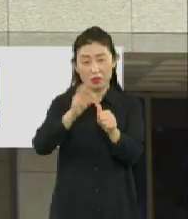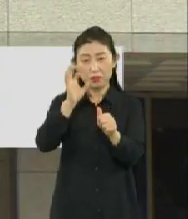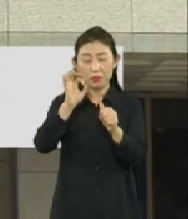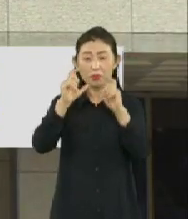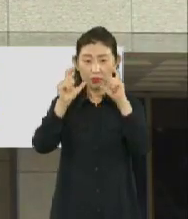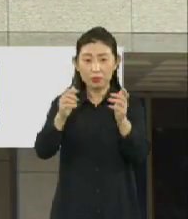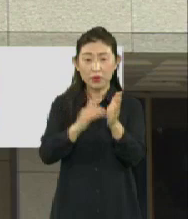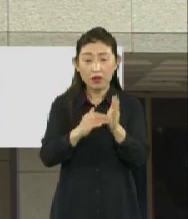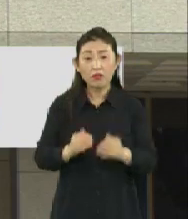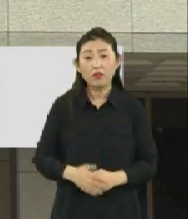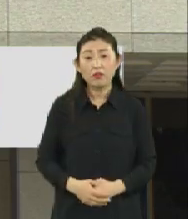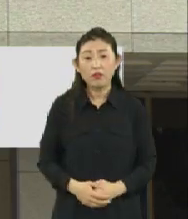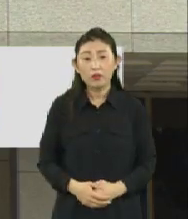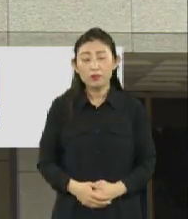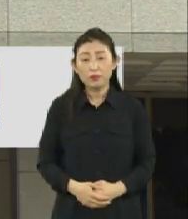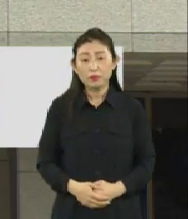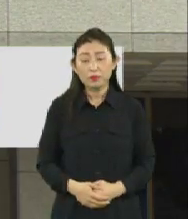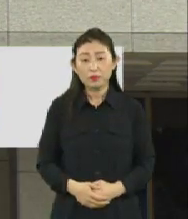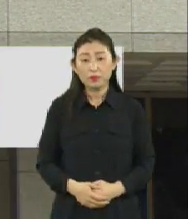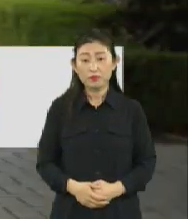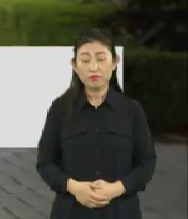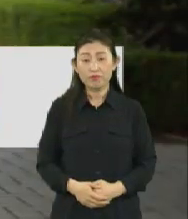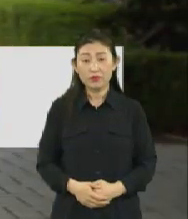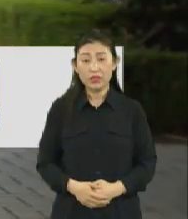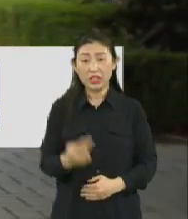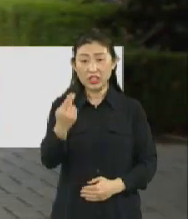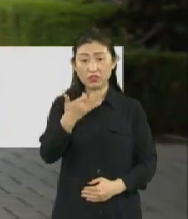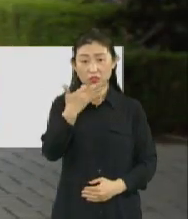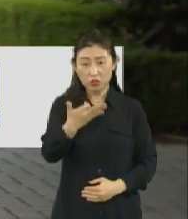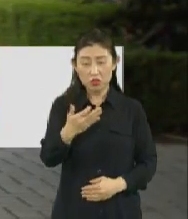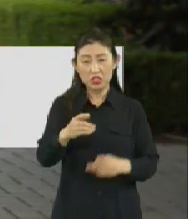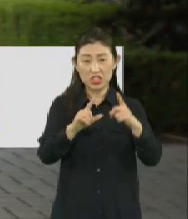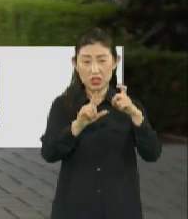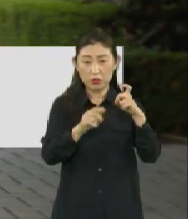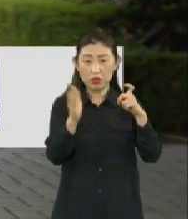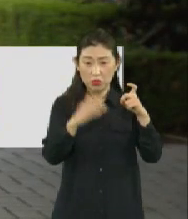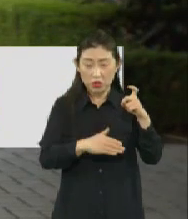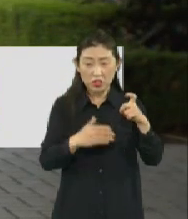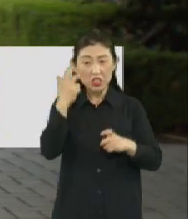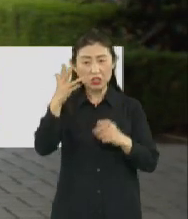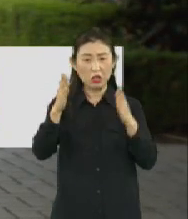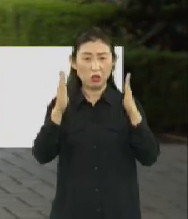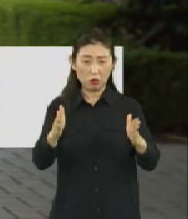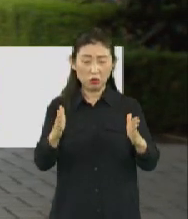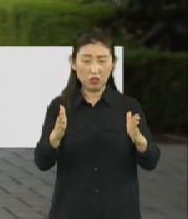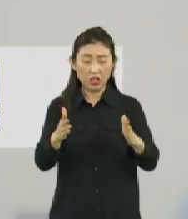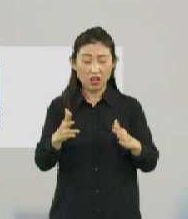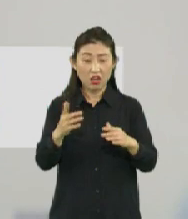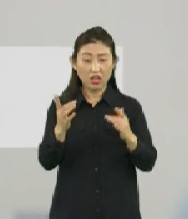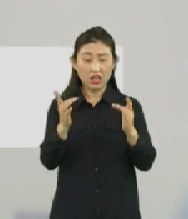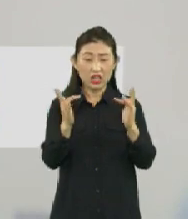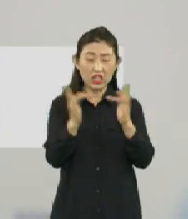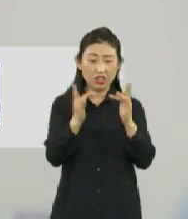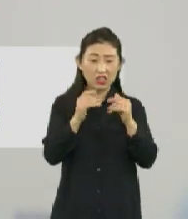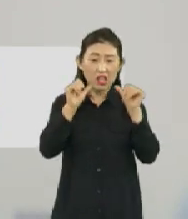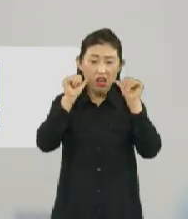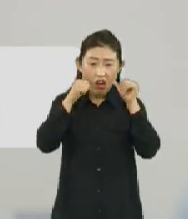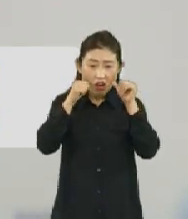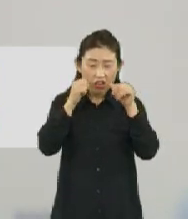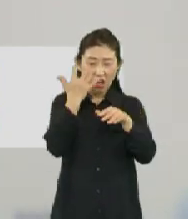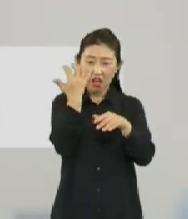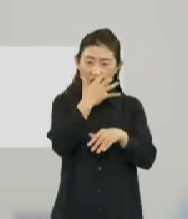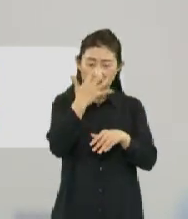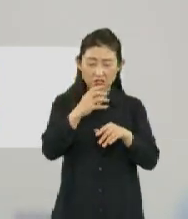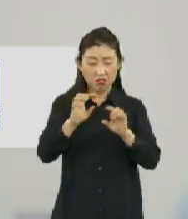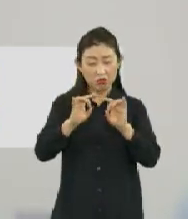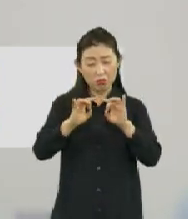선고받았습니다. 대전지법 차호성 부장판사는 2019년 12월부터 7개월 동안 60차례에 걸쳐 인터넷